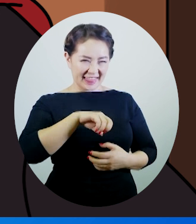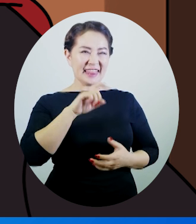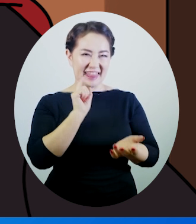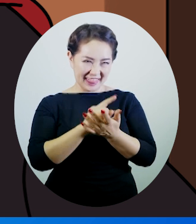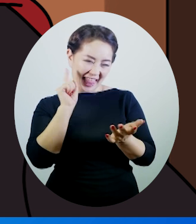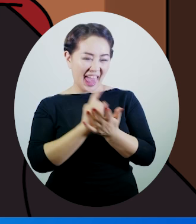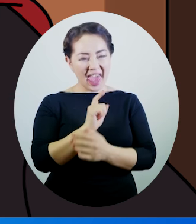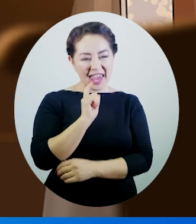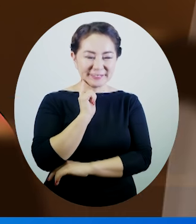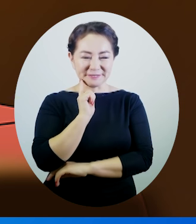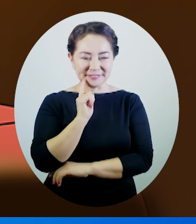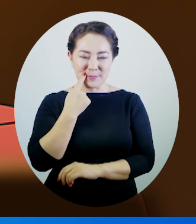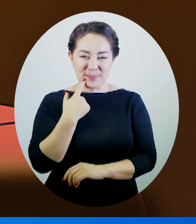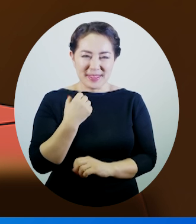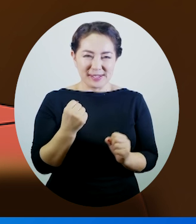идэндээ.